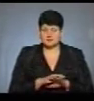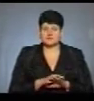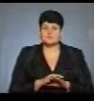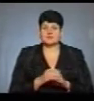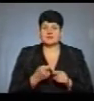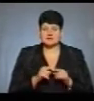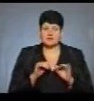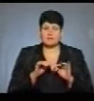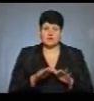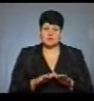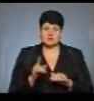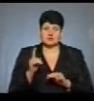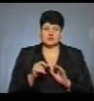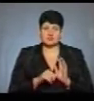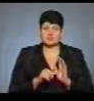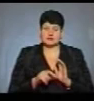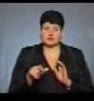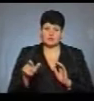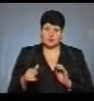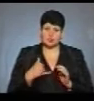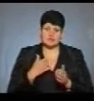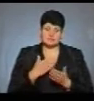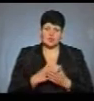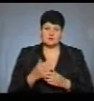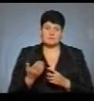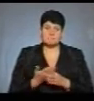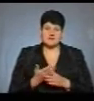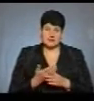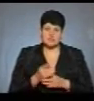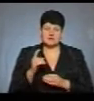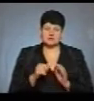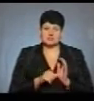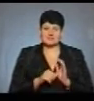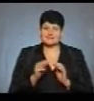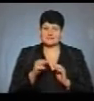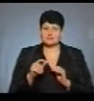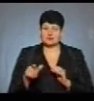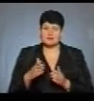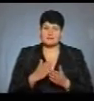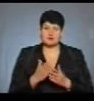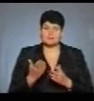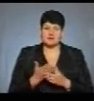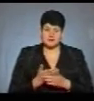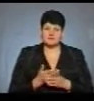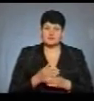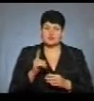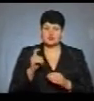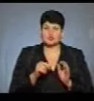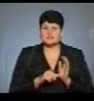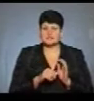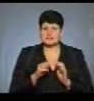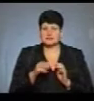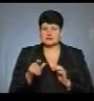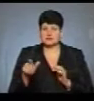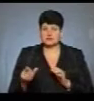також процес, от 160 людей у нас мають пільги. І 160 тисяч людей мають пільги. 160 тисяч людей, скажімо, одному